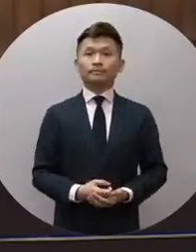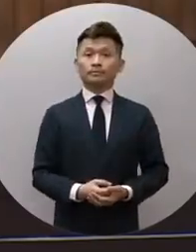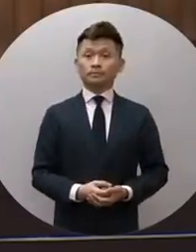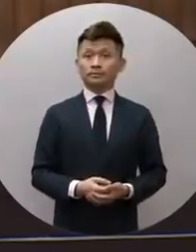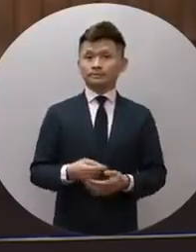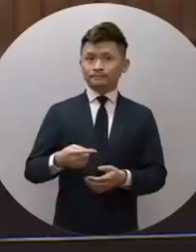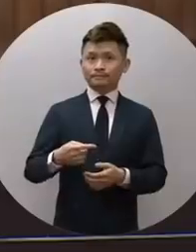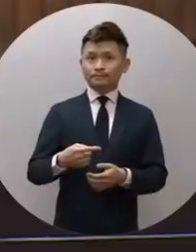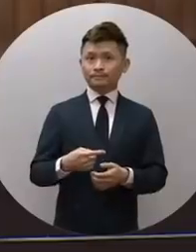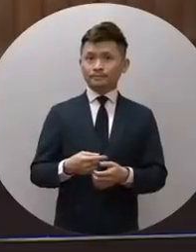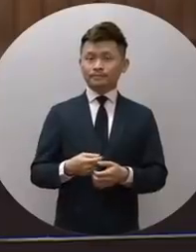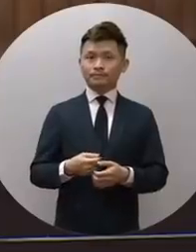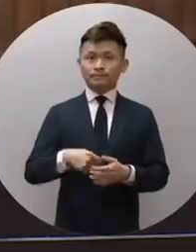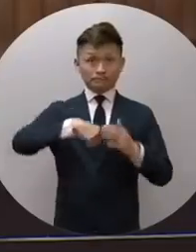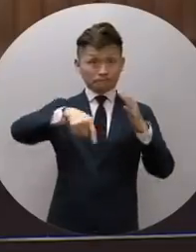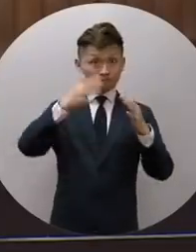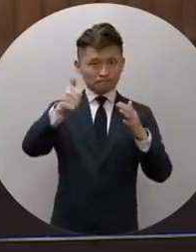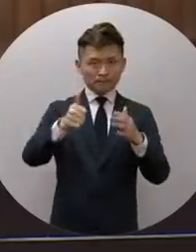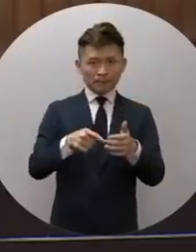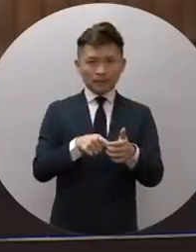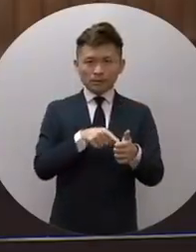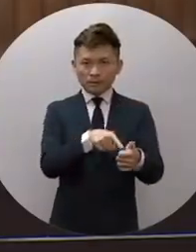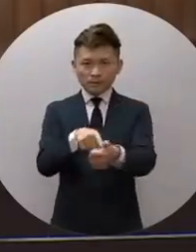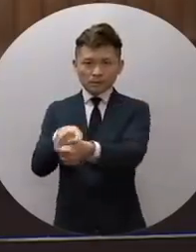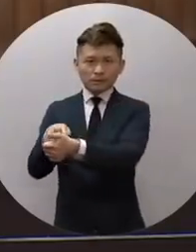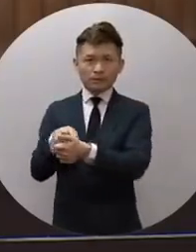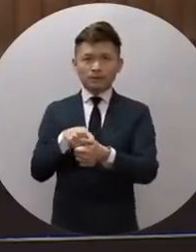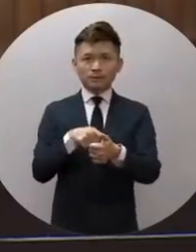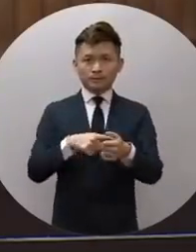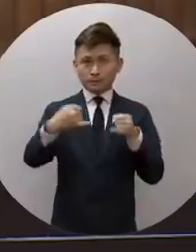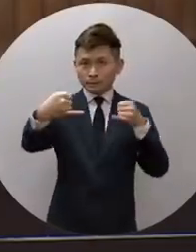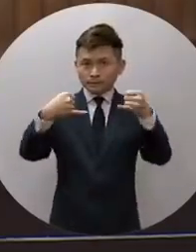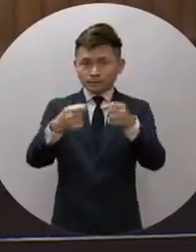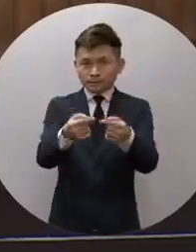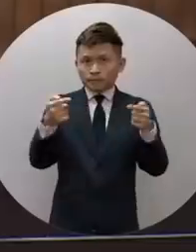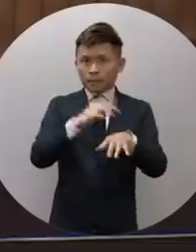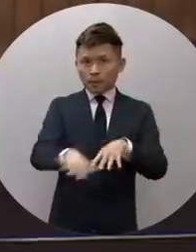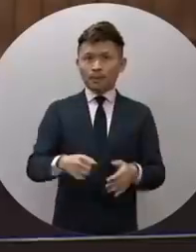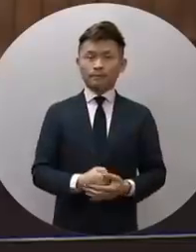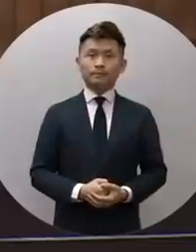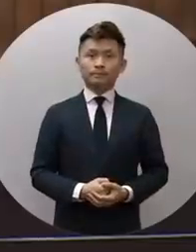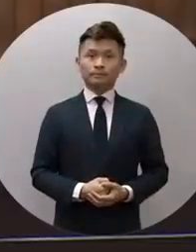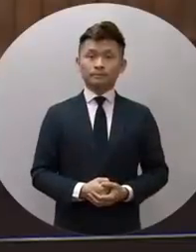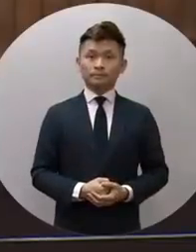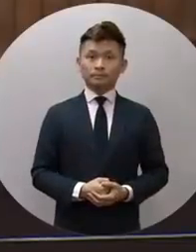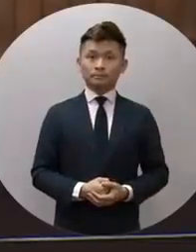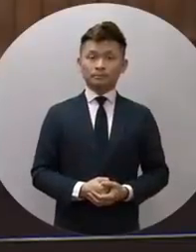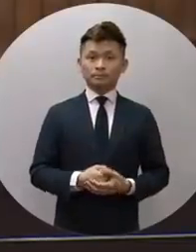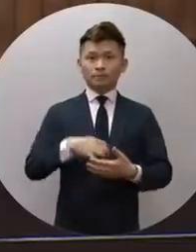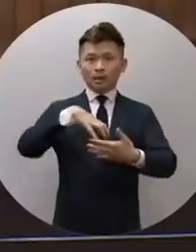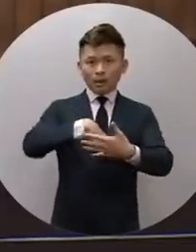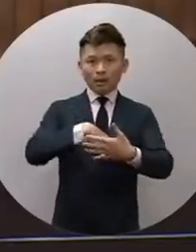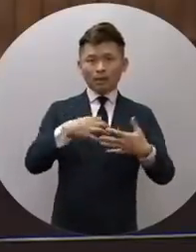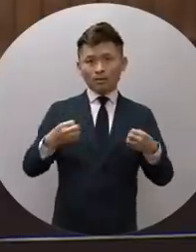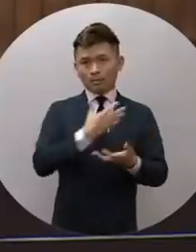会徒增内部的对立，激化两岸更大的冲突。对内没有和解，